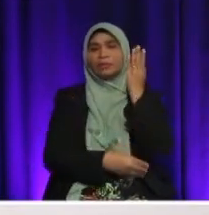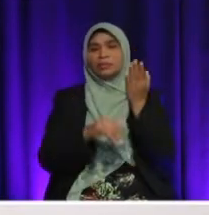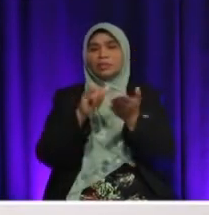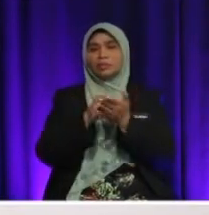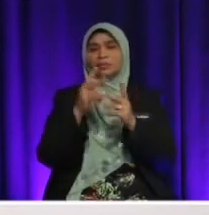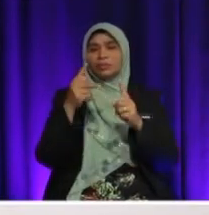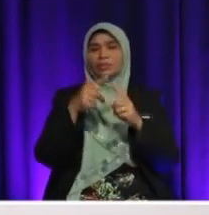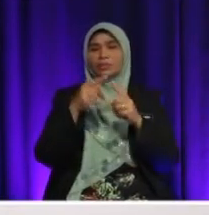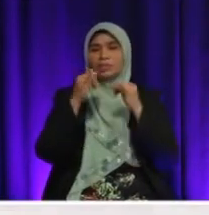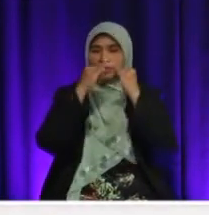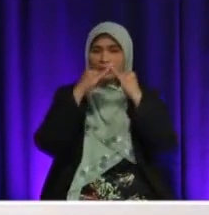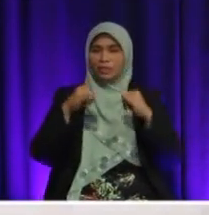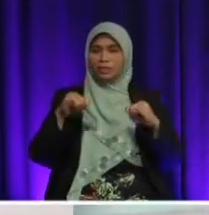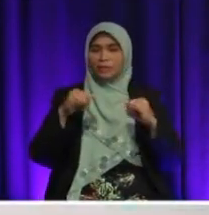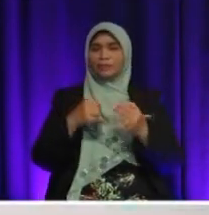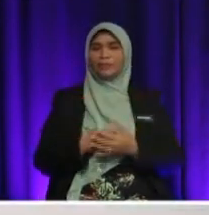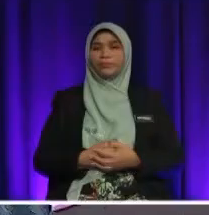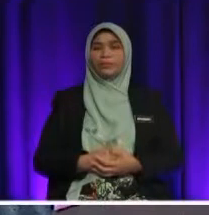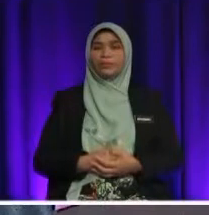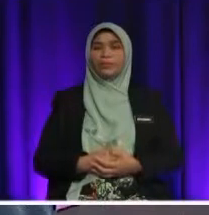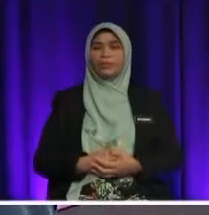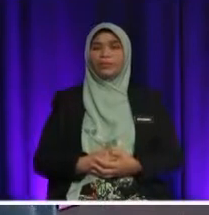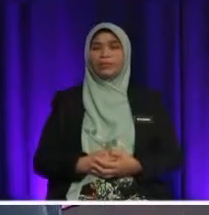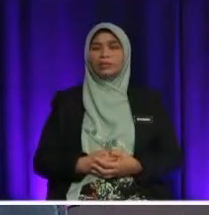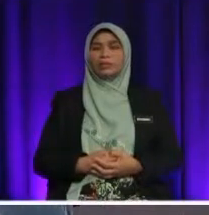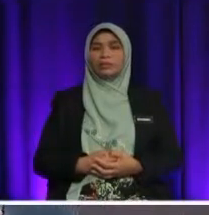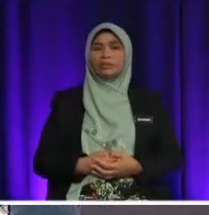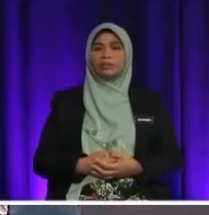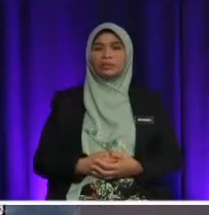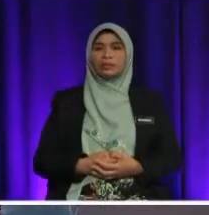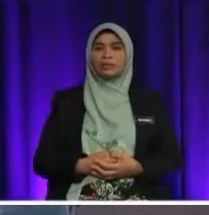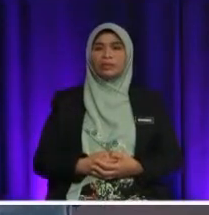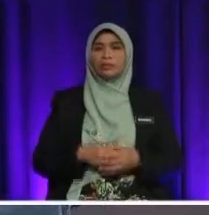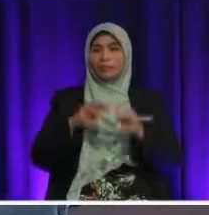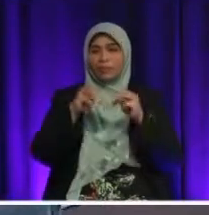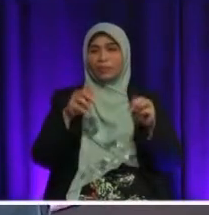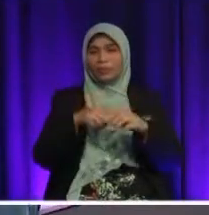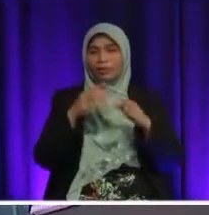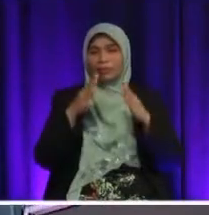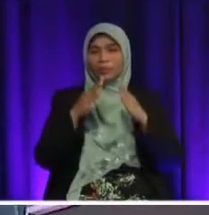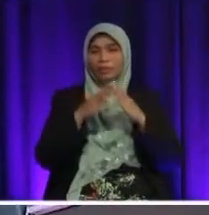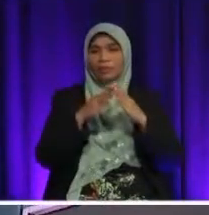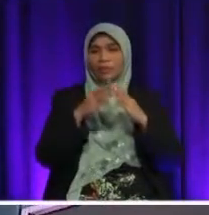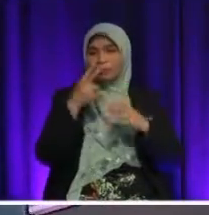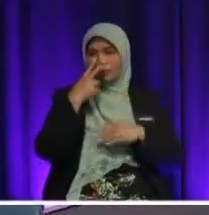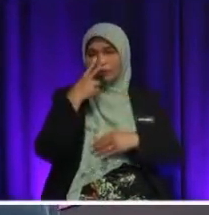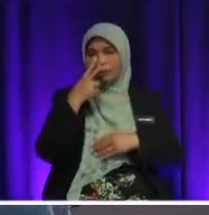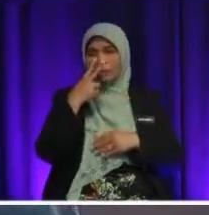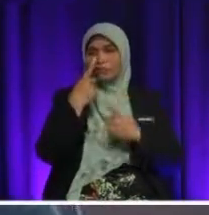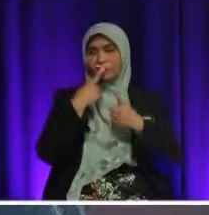istana Hah Bagaimana dengan jawaban alive go Oke jadi mari kita sama-sama di rumah jadi jawaban belum kita sama-sama